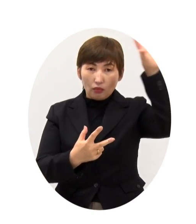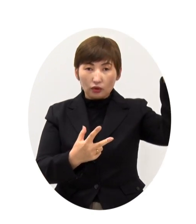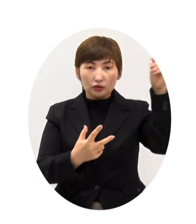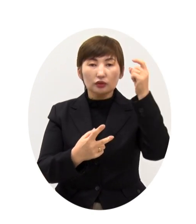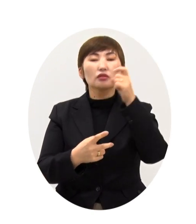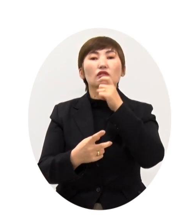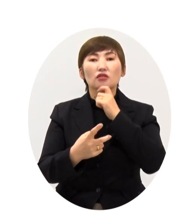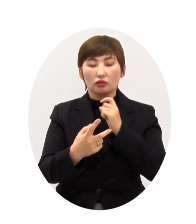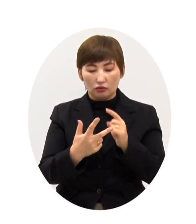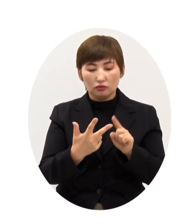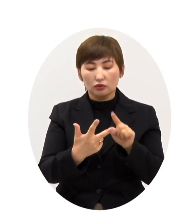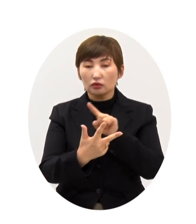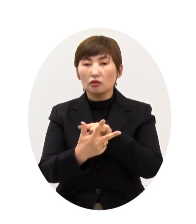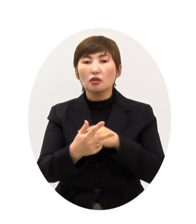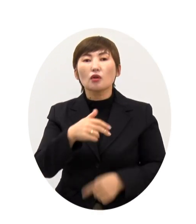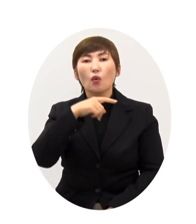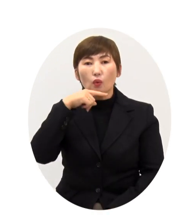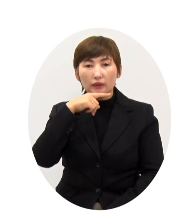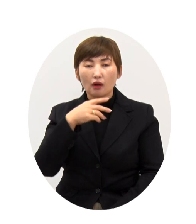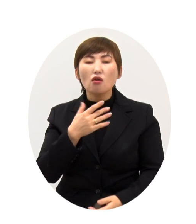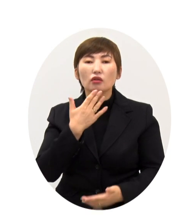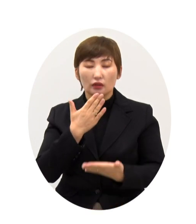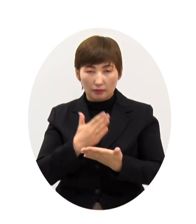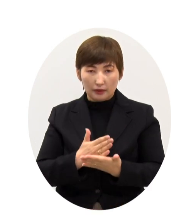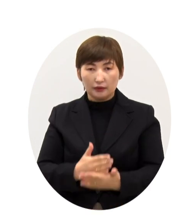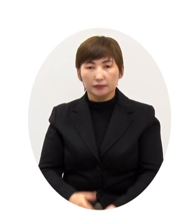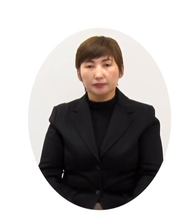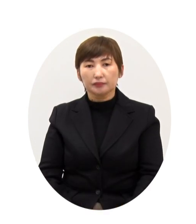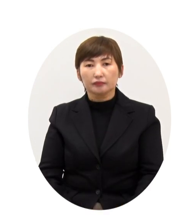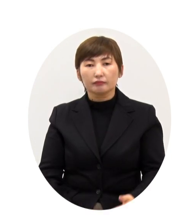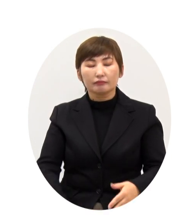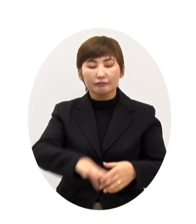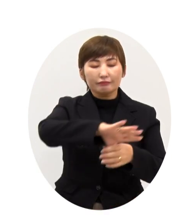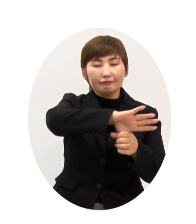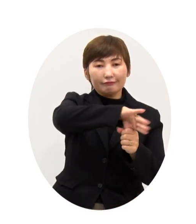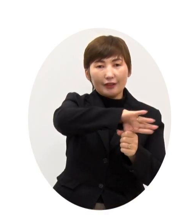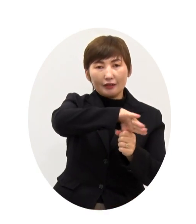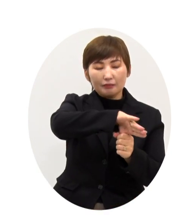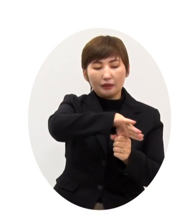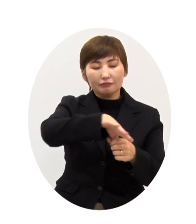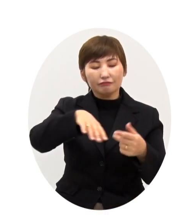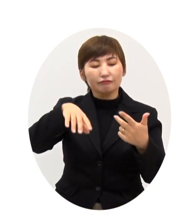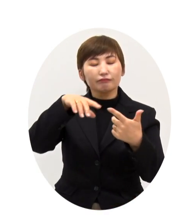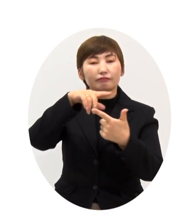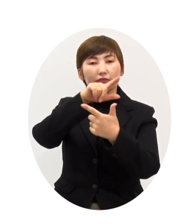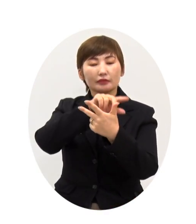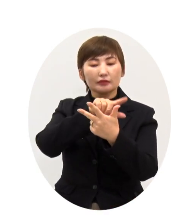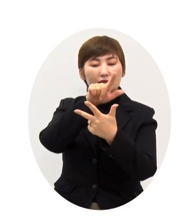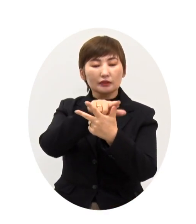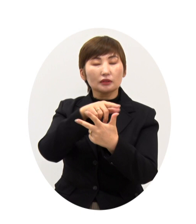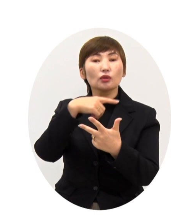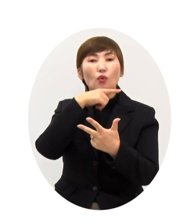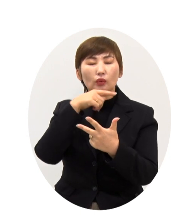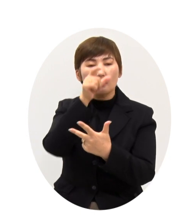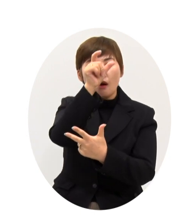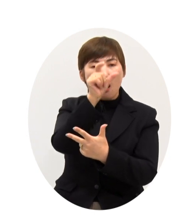хөх, түүний 2 тал нь мандан бадрахын бэлэгдэл улаан өнгөтэй байдаг. Талбайны ишин талын улаан дэвсгэрийн